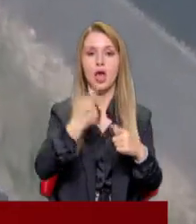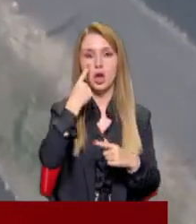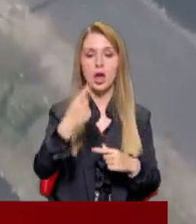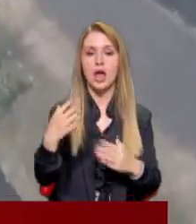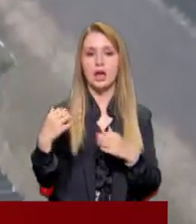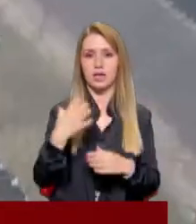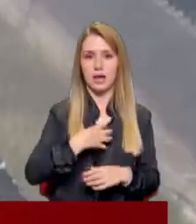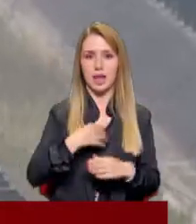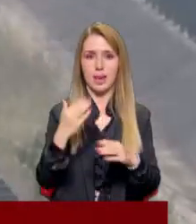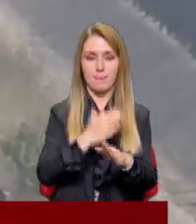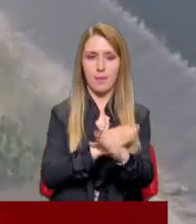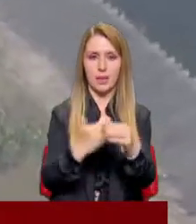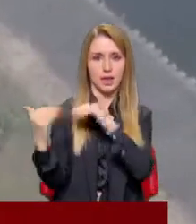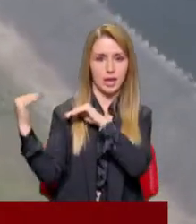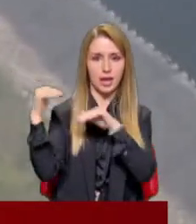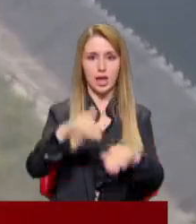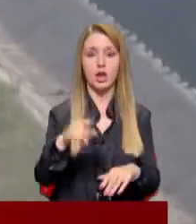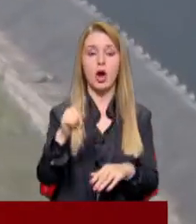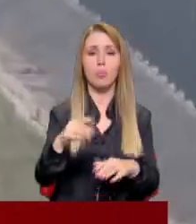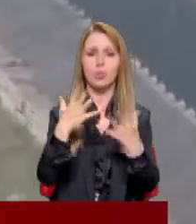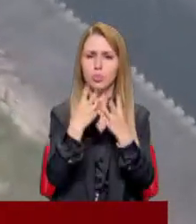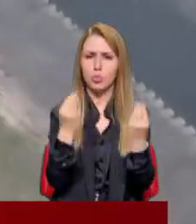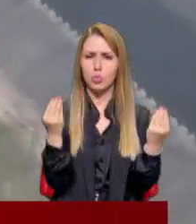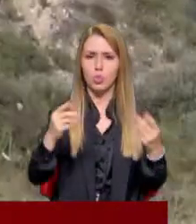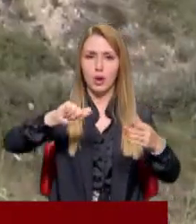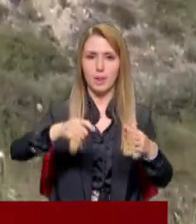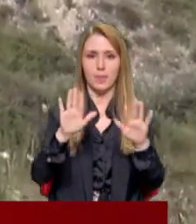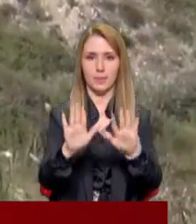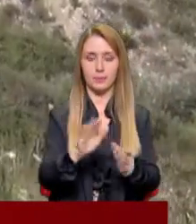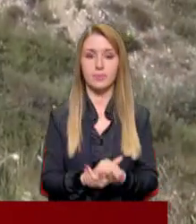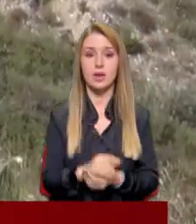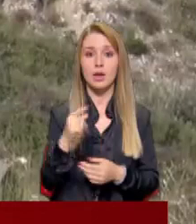kentlerine doğru yola çıktı yoğun trafikten bunalanlar kontak